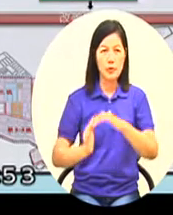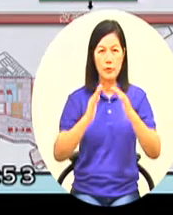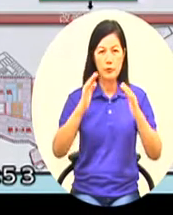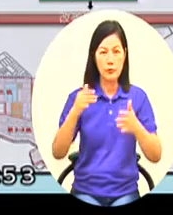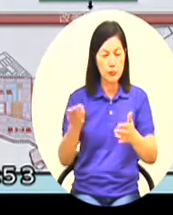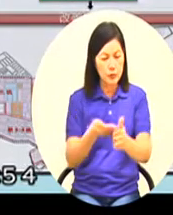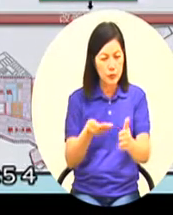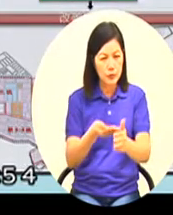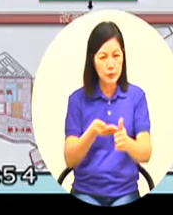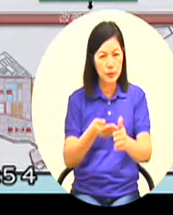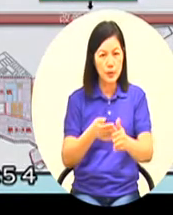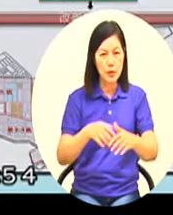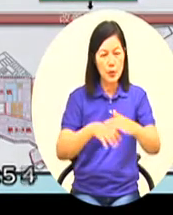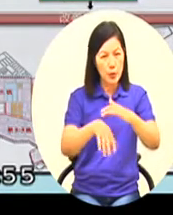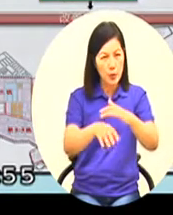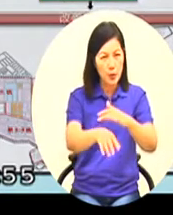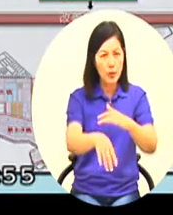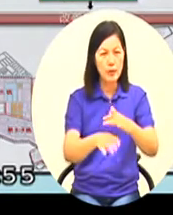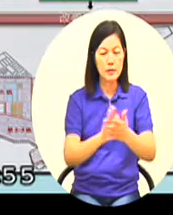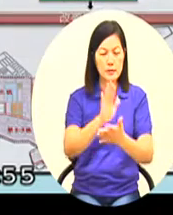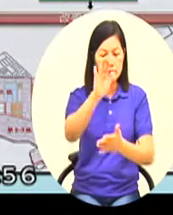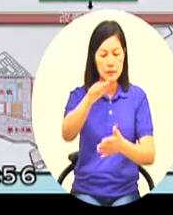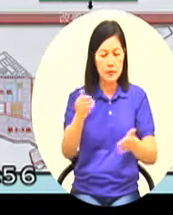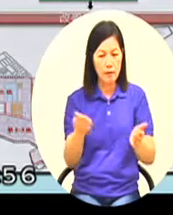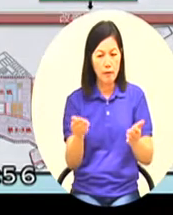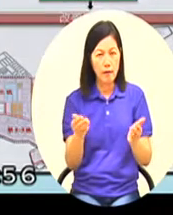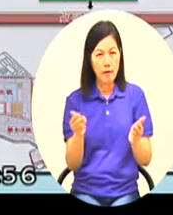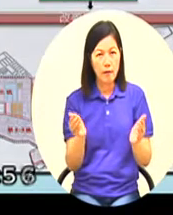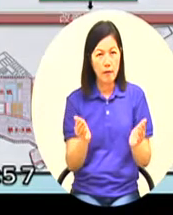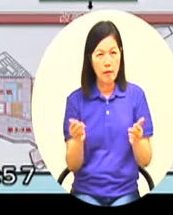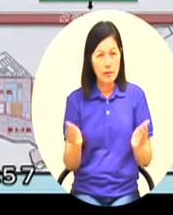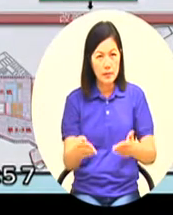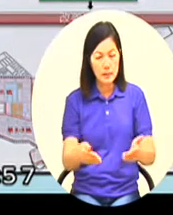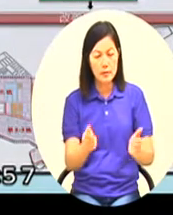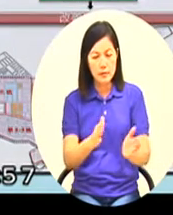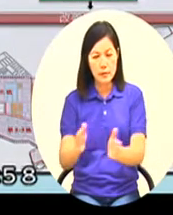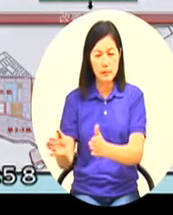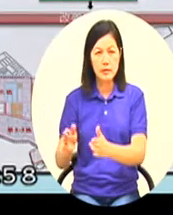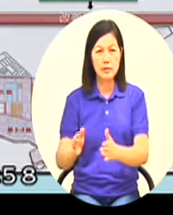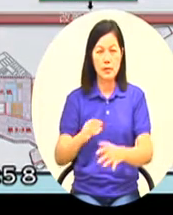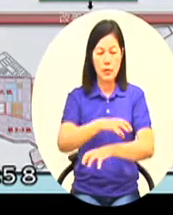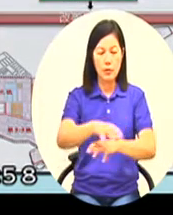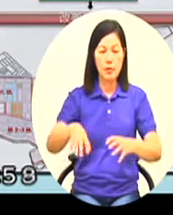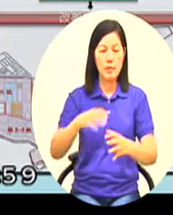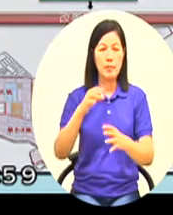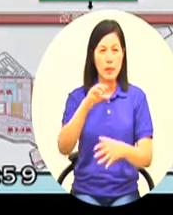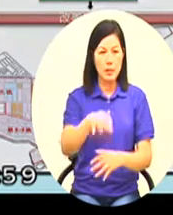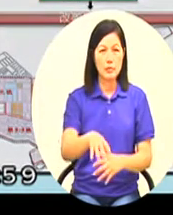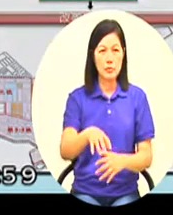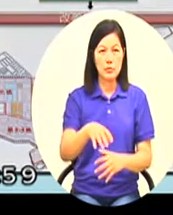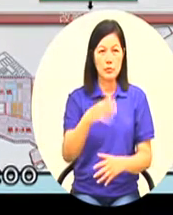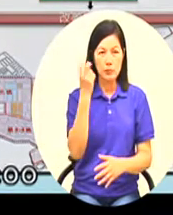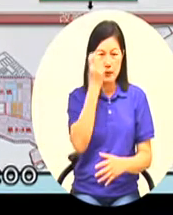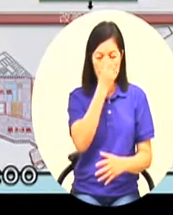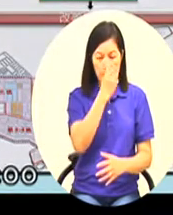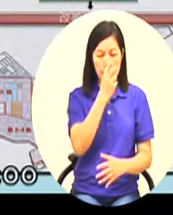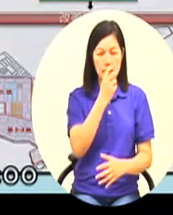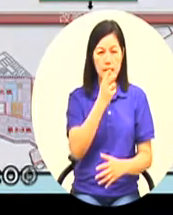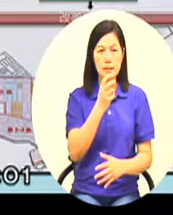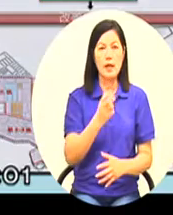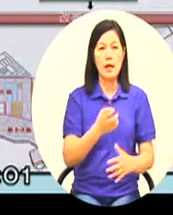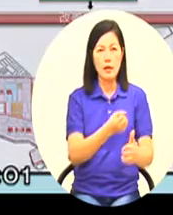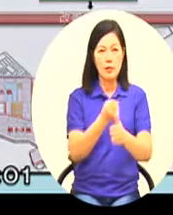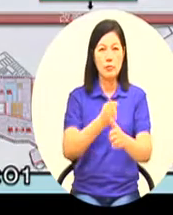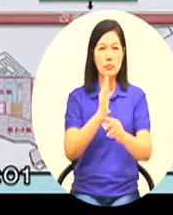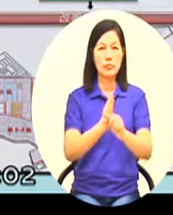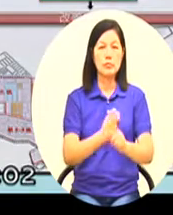施来进行整个后续的一个整治，那这个环保局还会再继续的一个把关跟审查中。那另